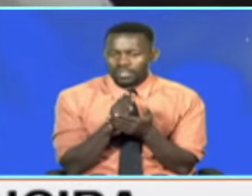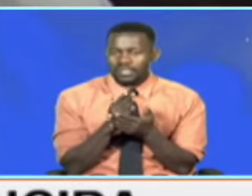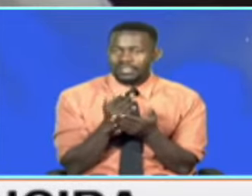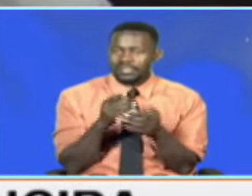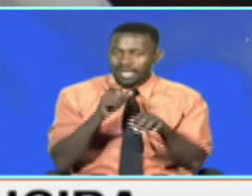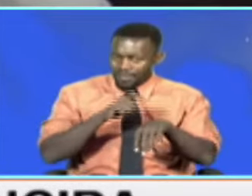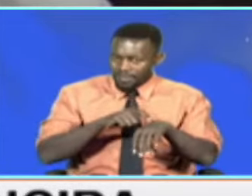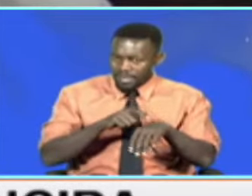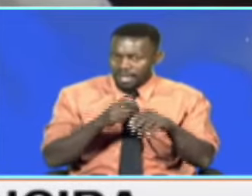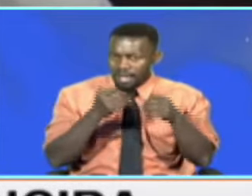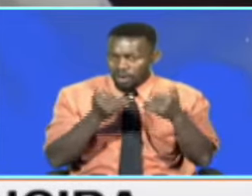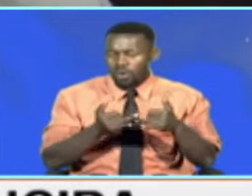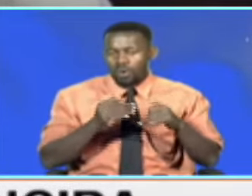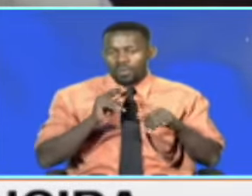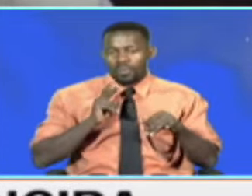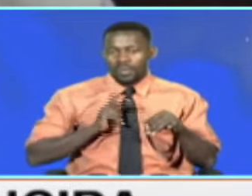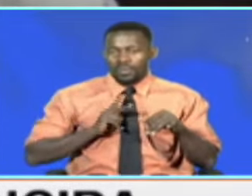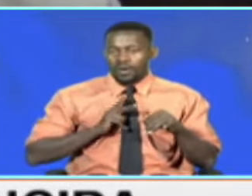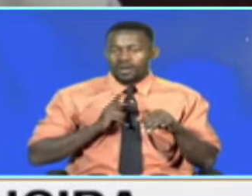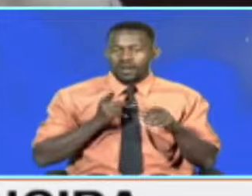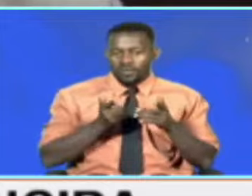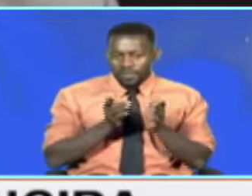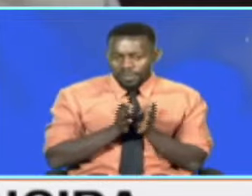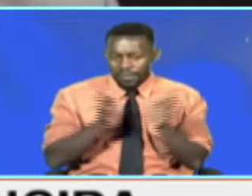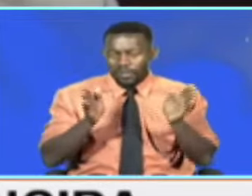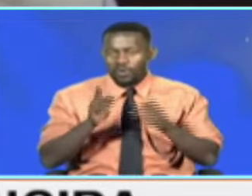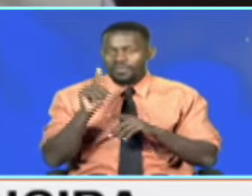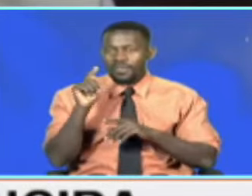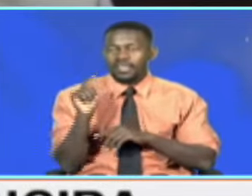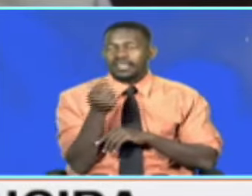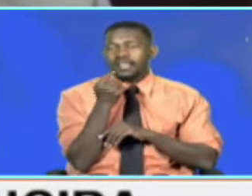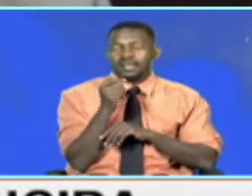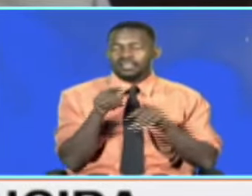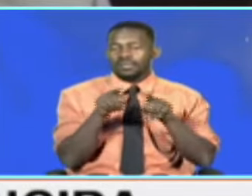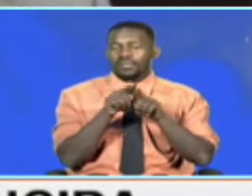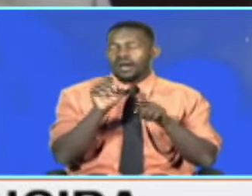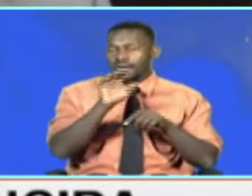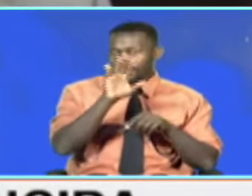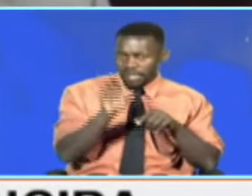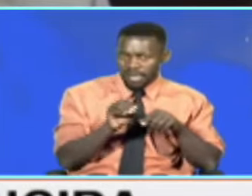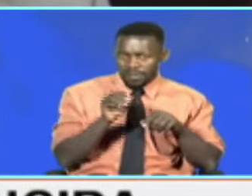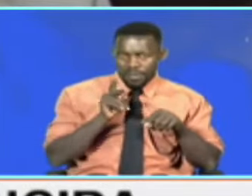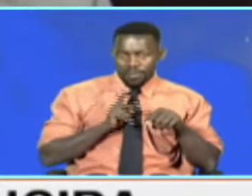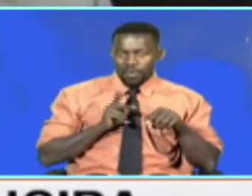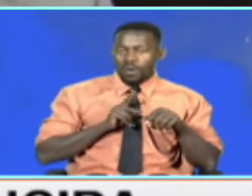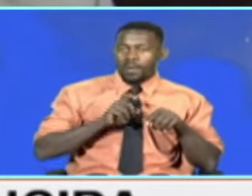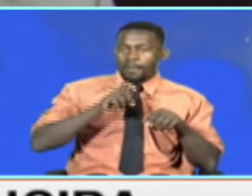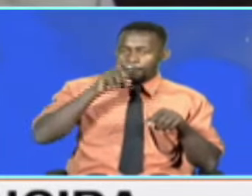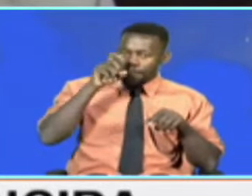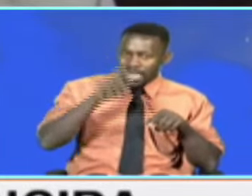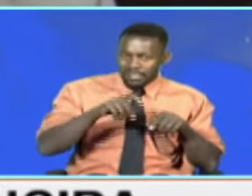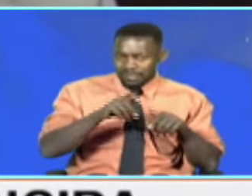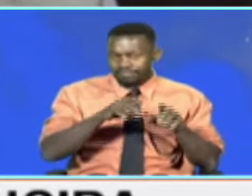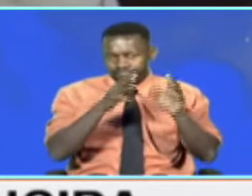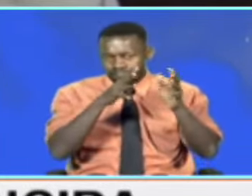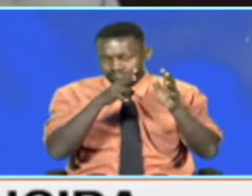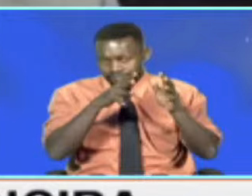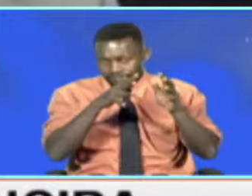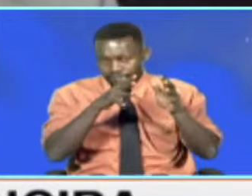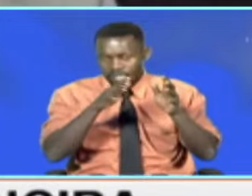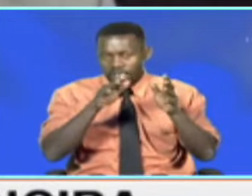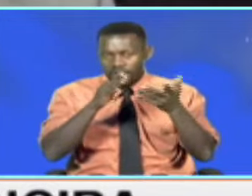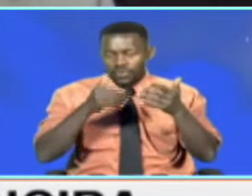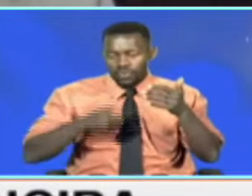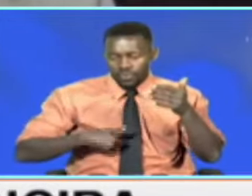time that people of the Republic of Kenya, people in Africa, they embrace the work of the youth, and they know that